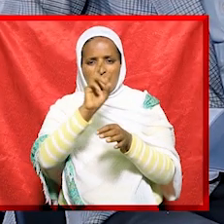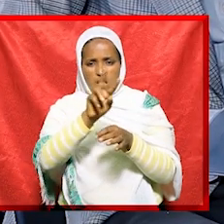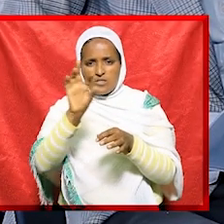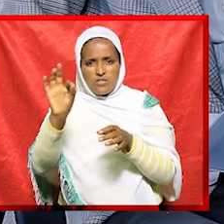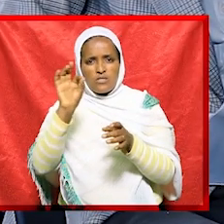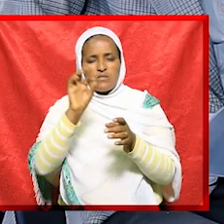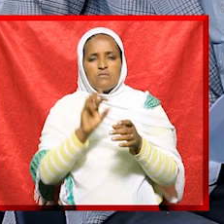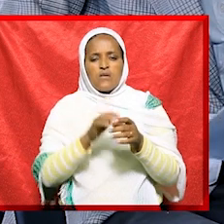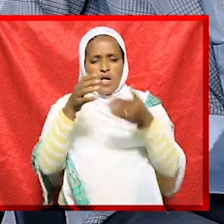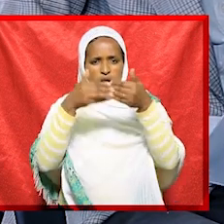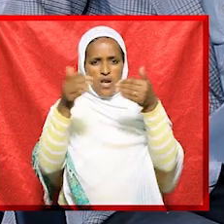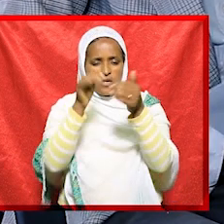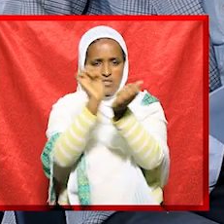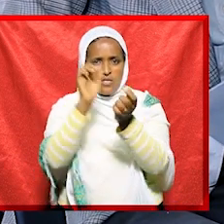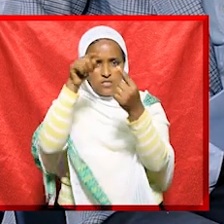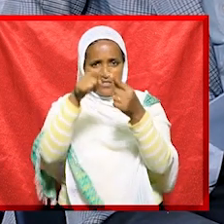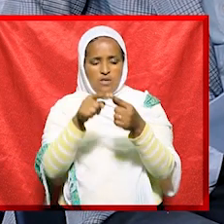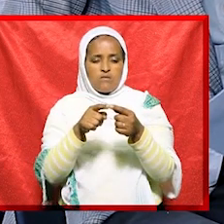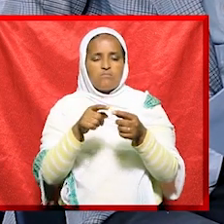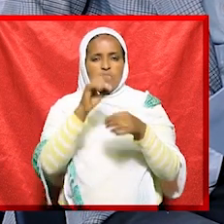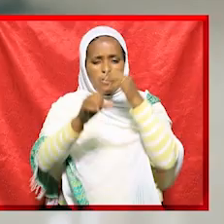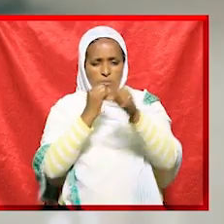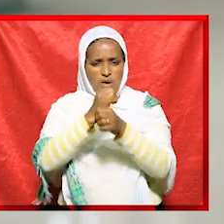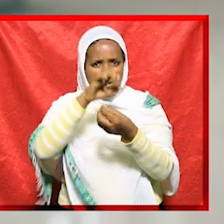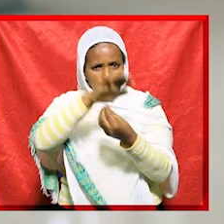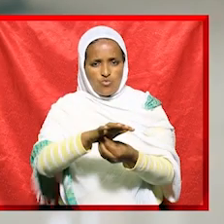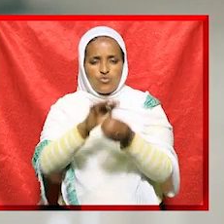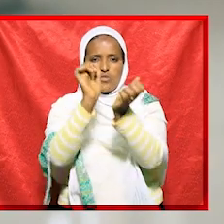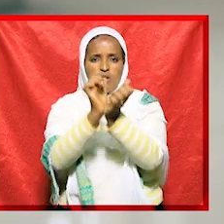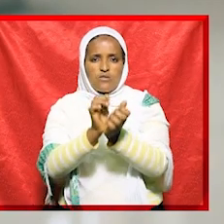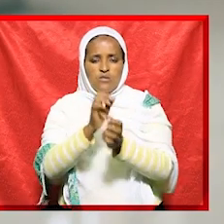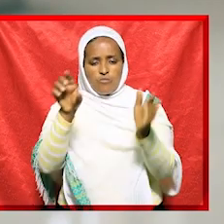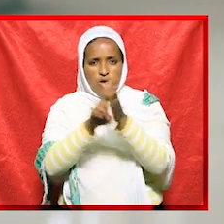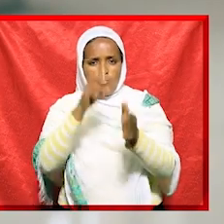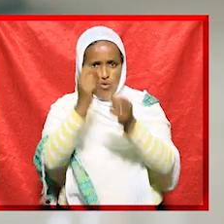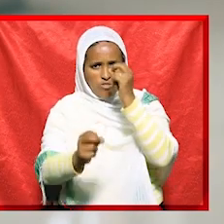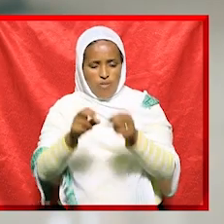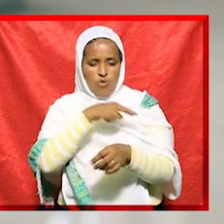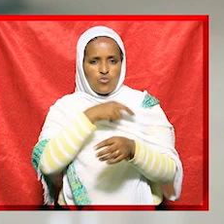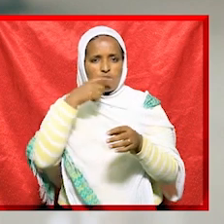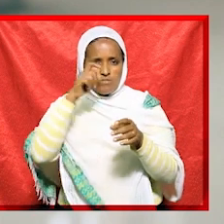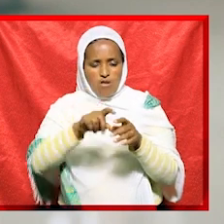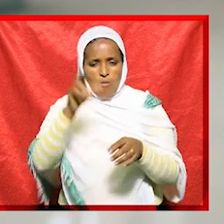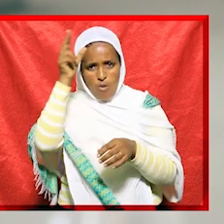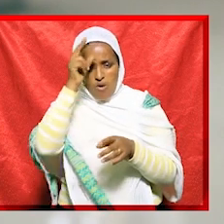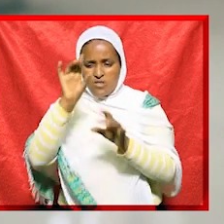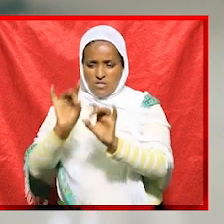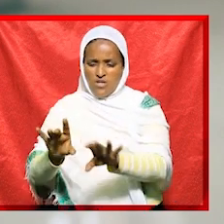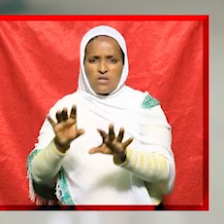እስከ 632 ከቀላል እስራት እስከ እድሜ ልክ ጽኑ እስራት ይላል። በሕግ ወንጀል፣ በሃይማኖት የተወገዘ፣ በባህል